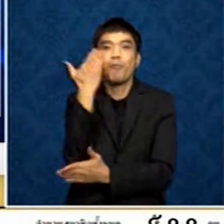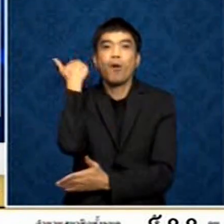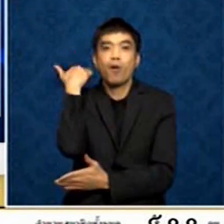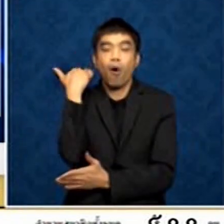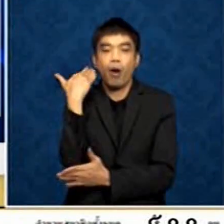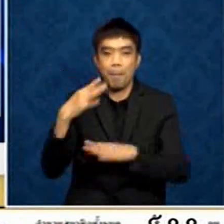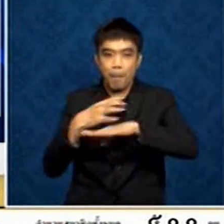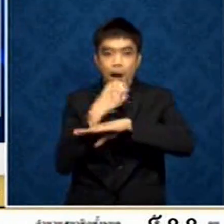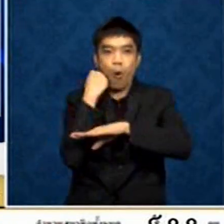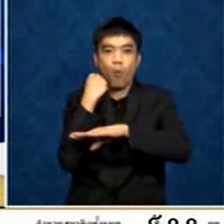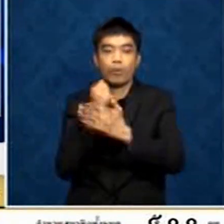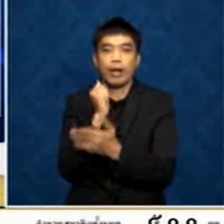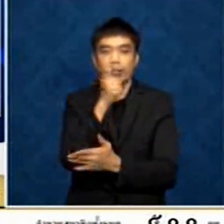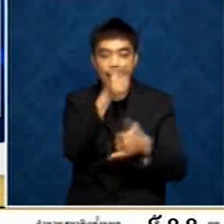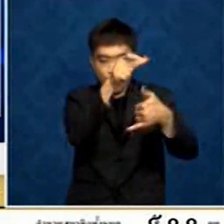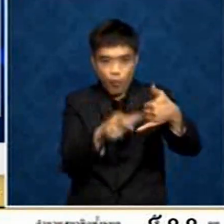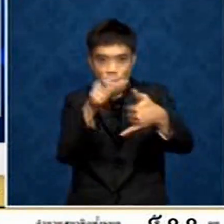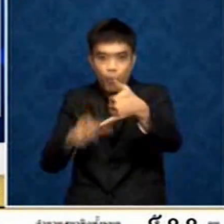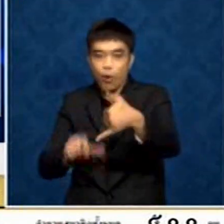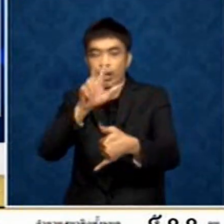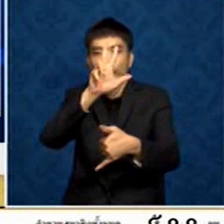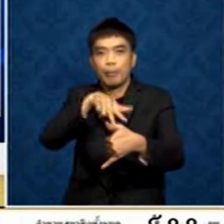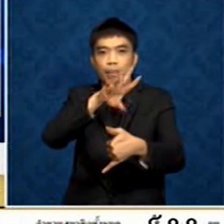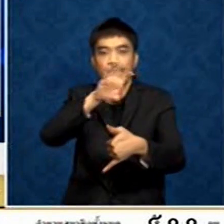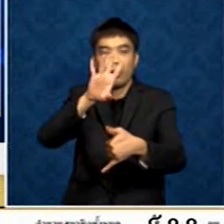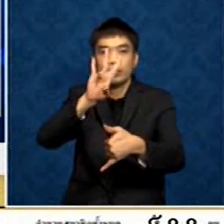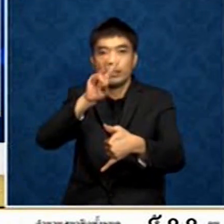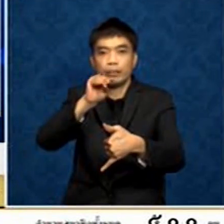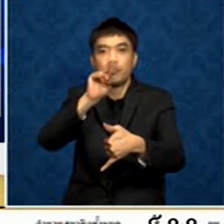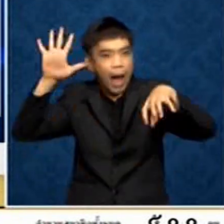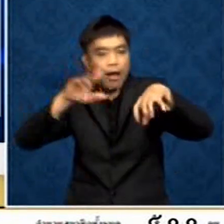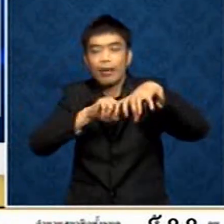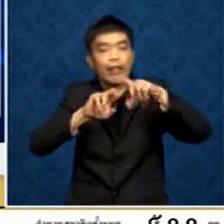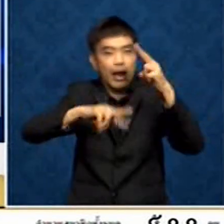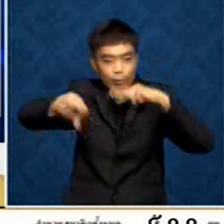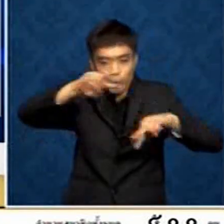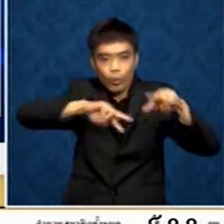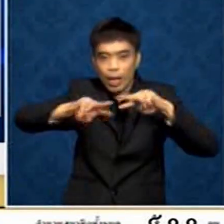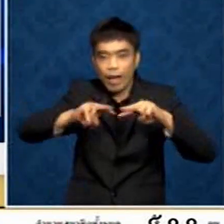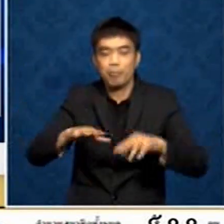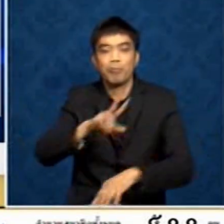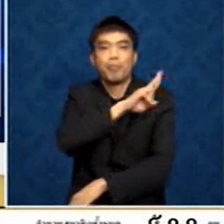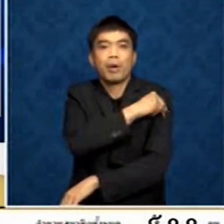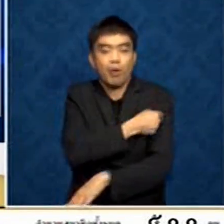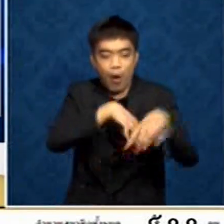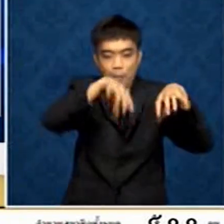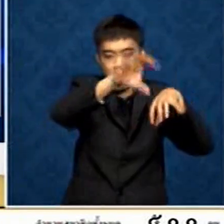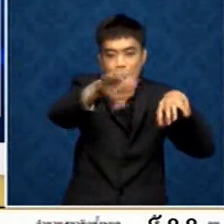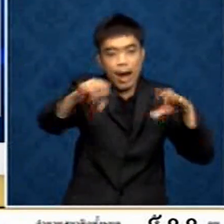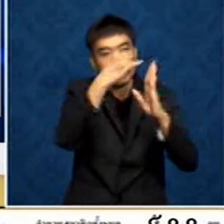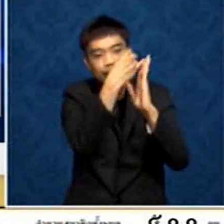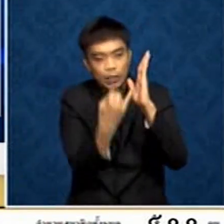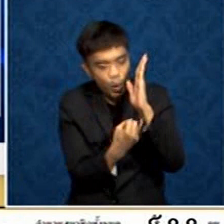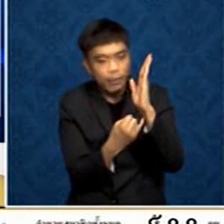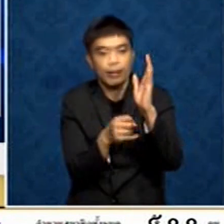สำคัญตนจึงอยากทำกฎหมายให้อสมมีความยั่งยืนแล้วก็มีที่ยืนจึงขอให้สมาชิกสภาผู้แทนราษฎรช่วยกันทำให้